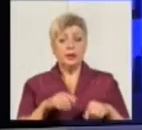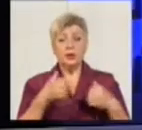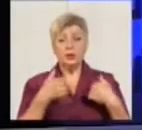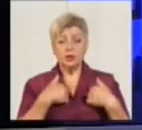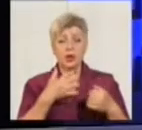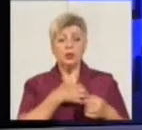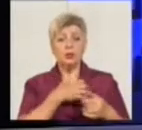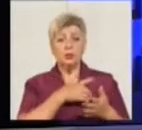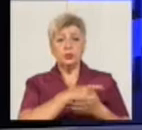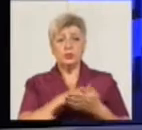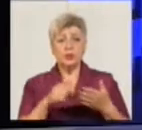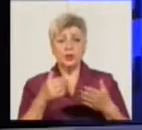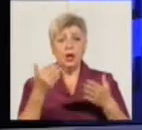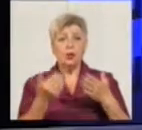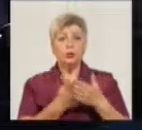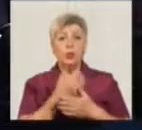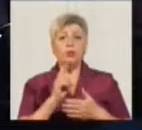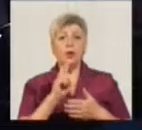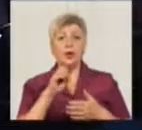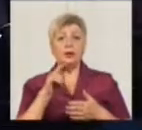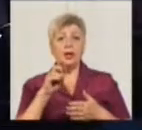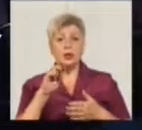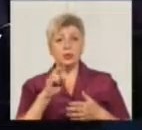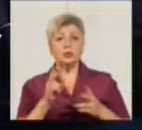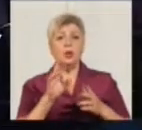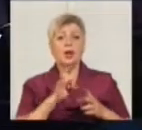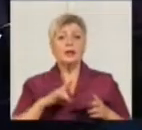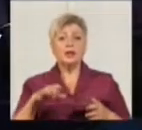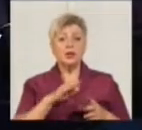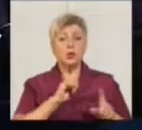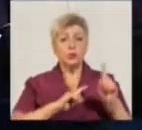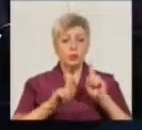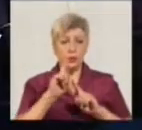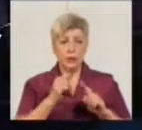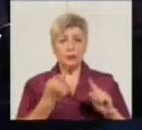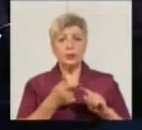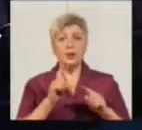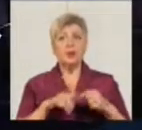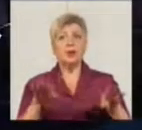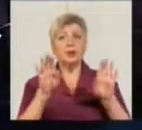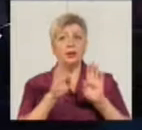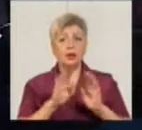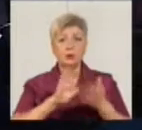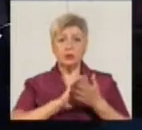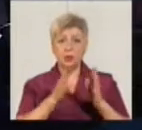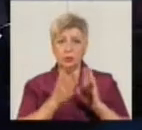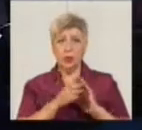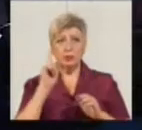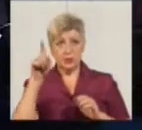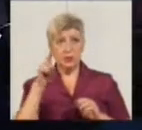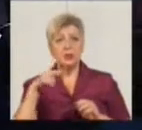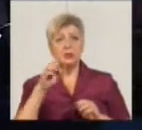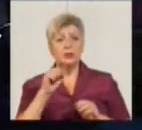відмітити Новокодацьку районну раду, котрі також домовились з мультиплексом, і був